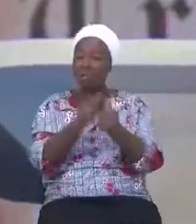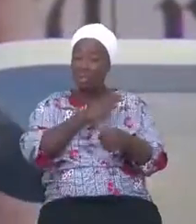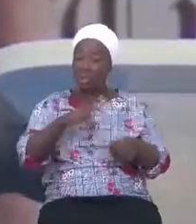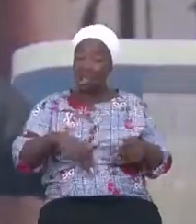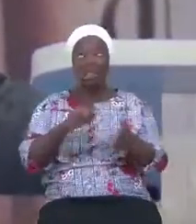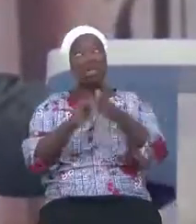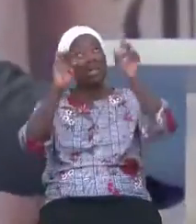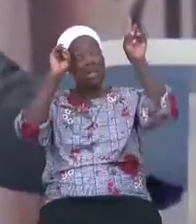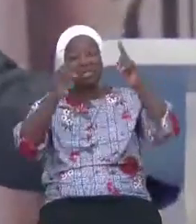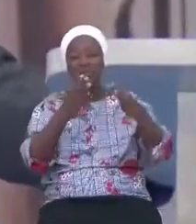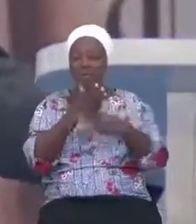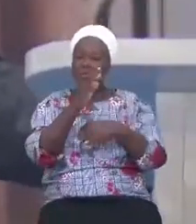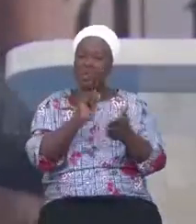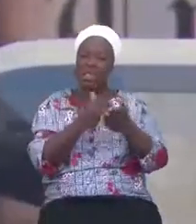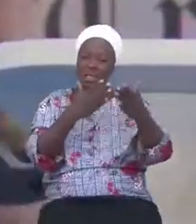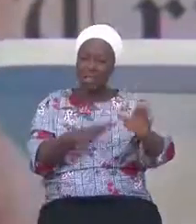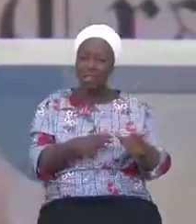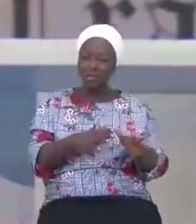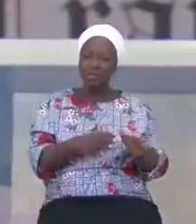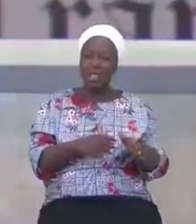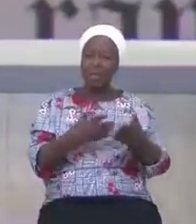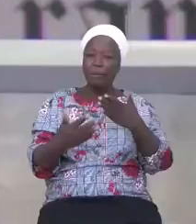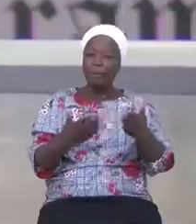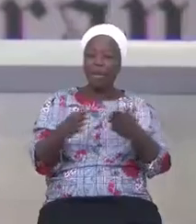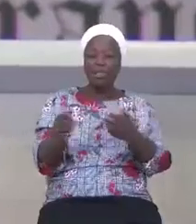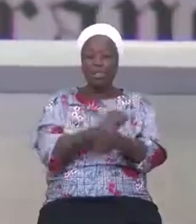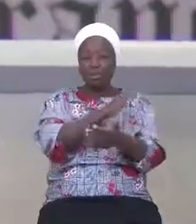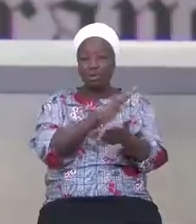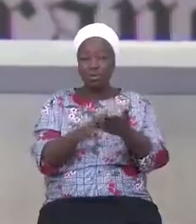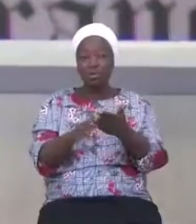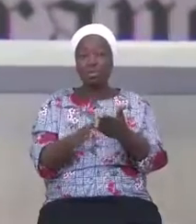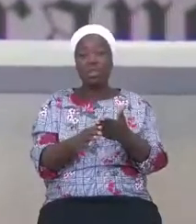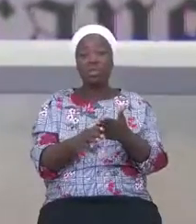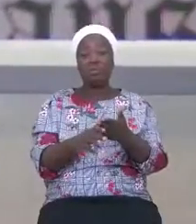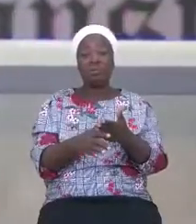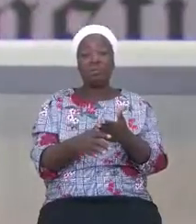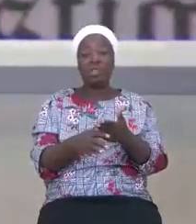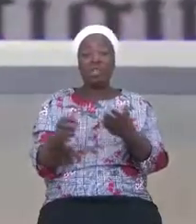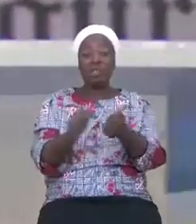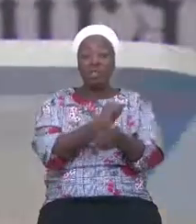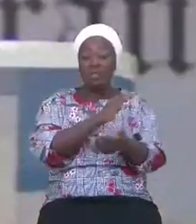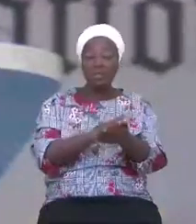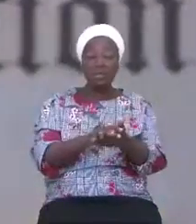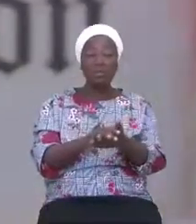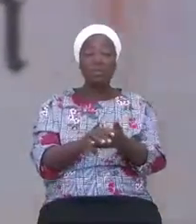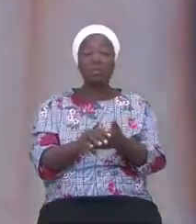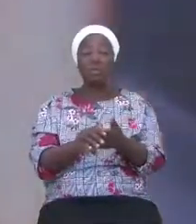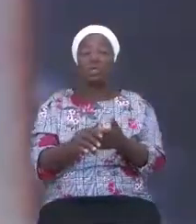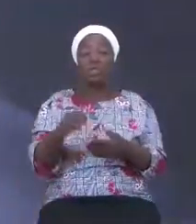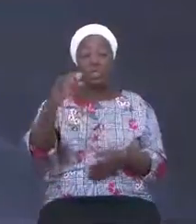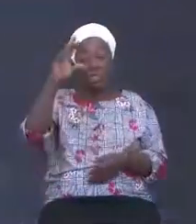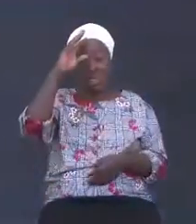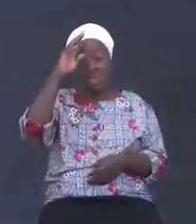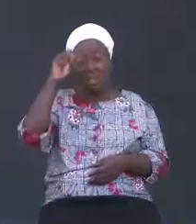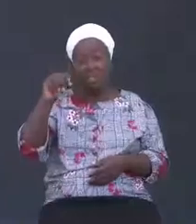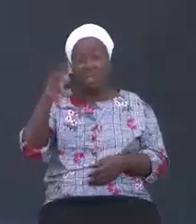pour que, par sa mort, il anéantit ils détruisent celui,